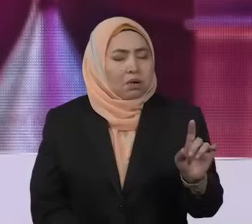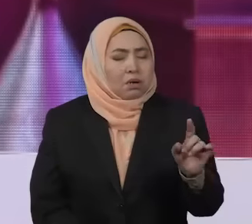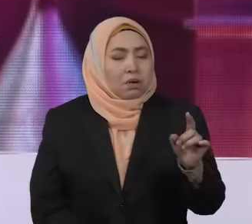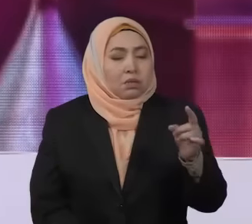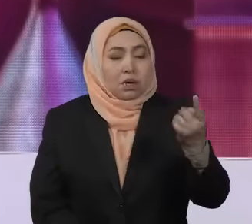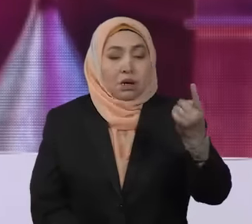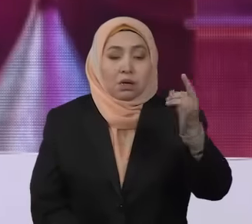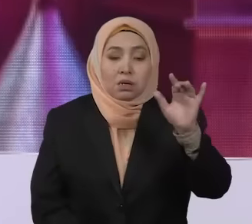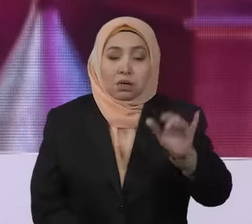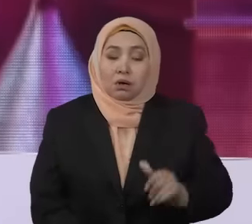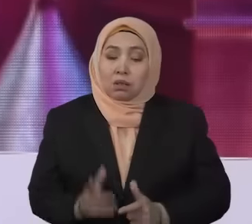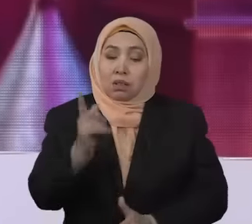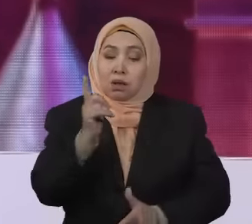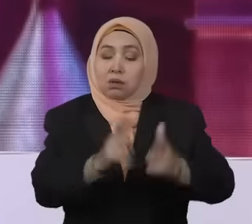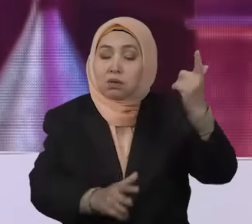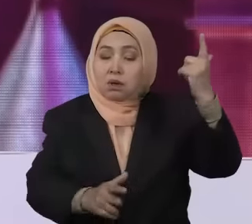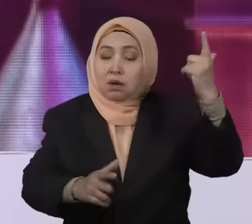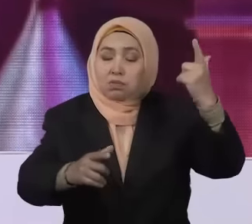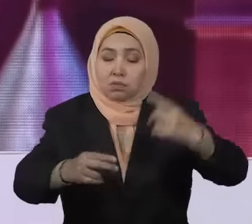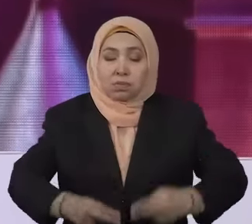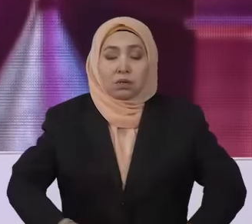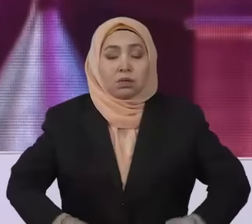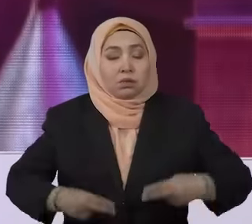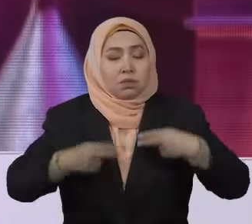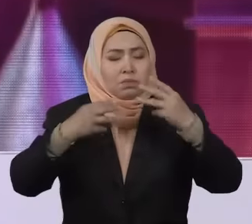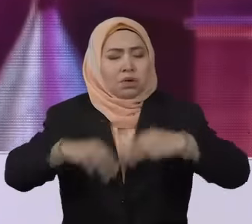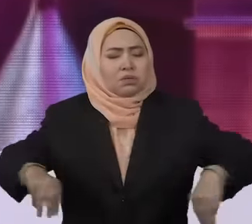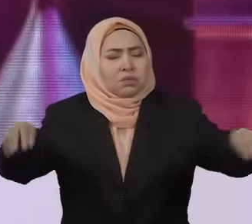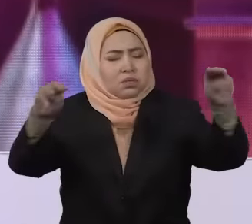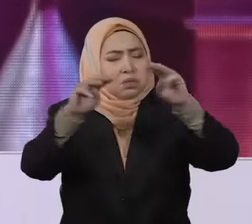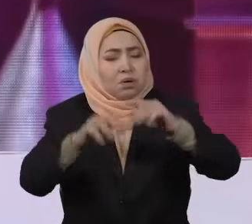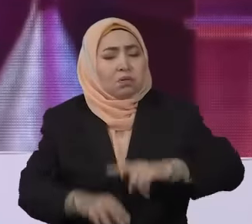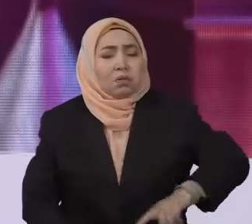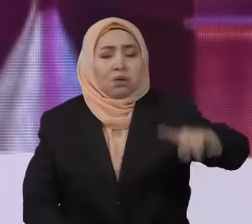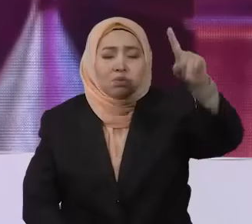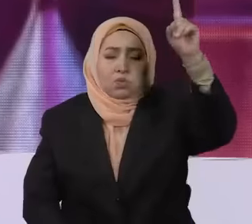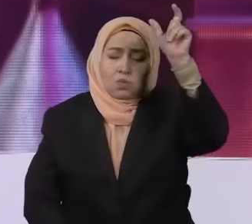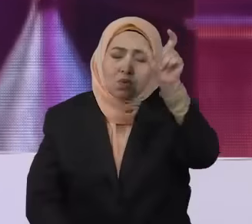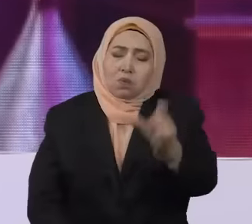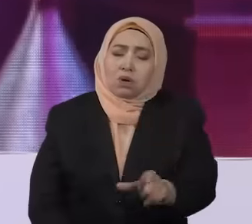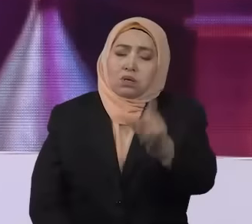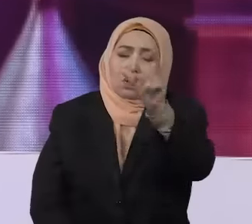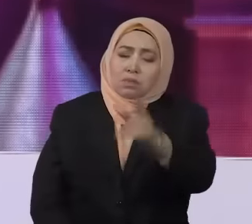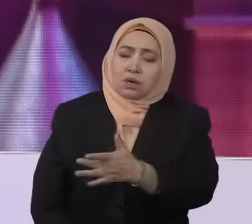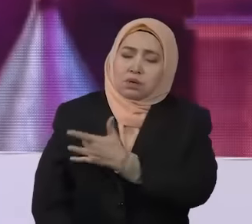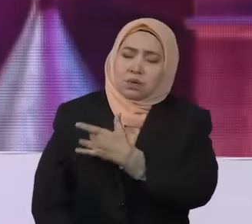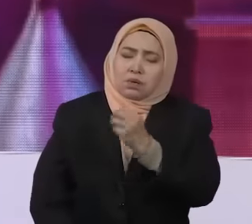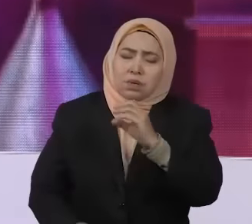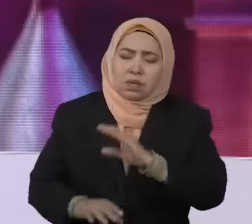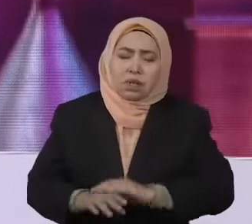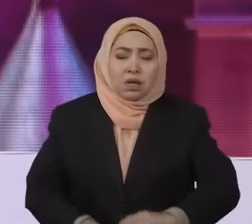إنما يعمر مساجد الله من آمن